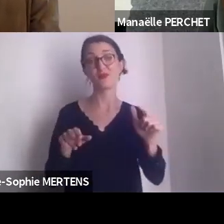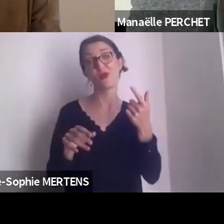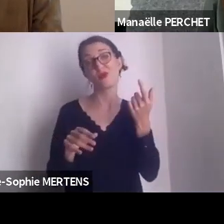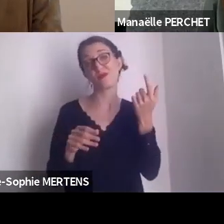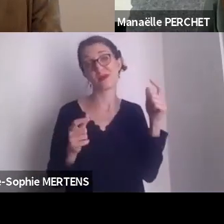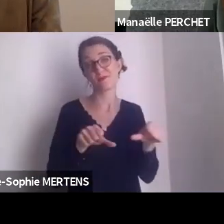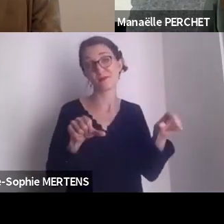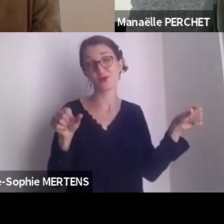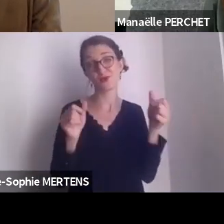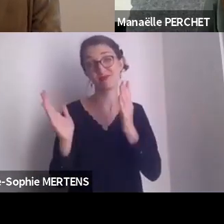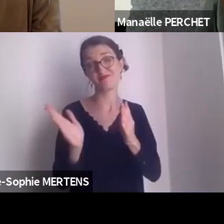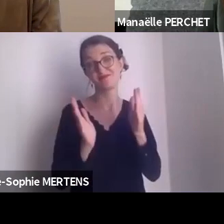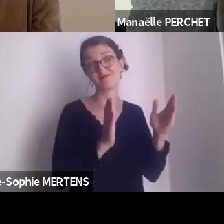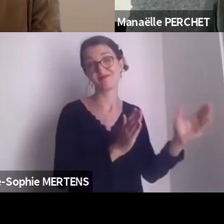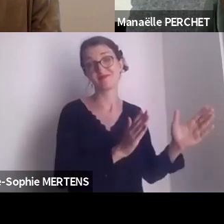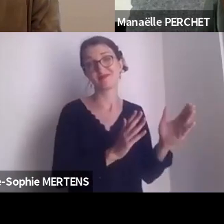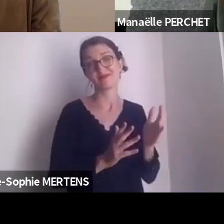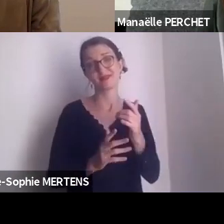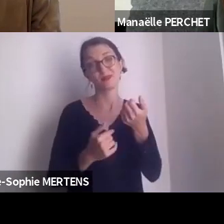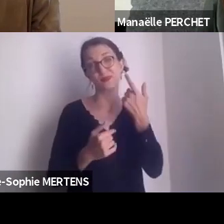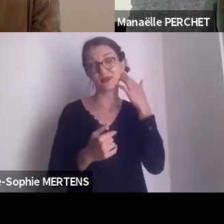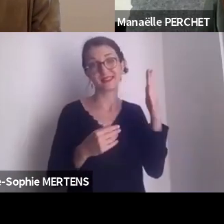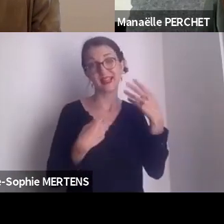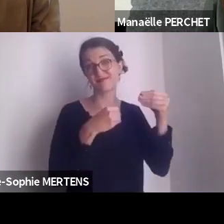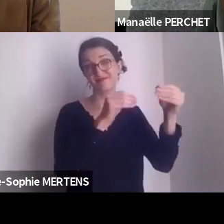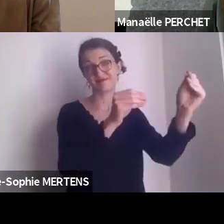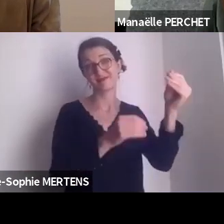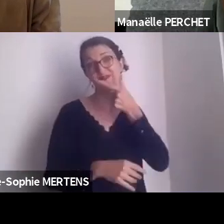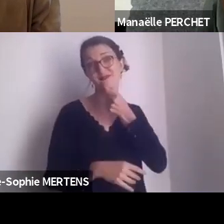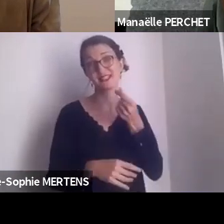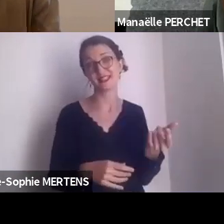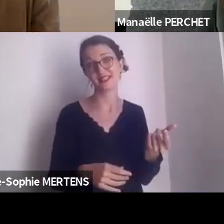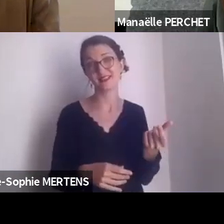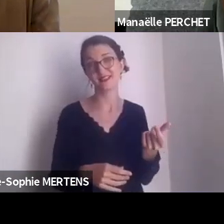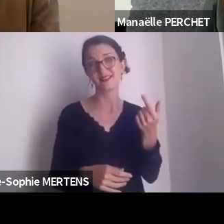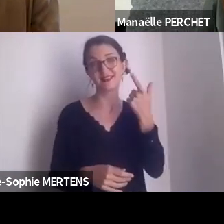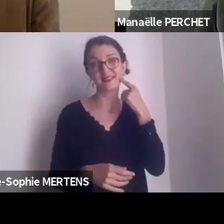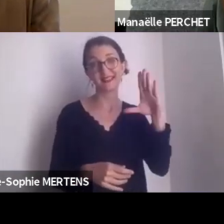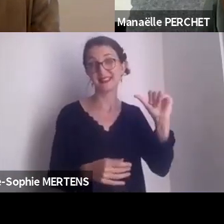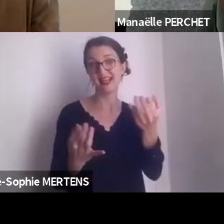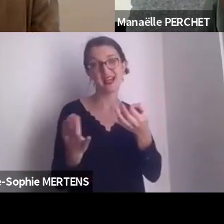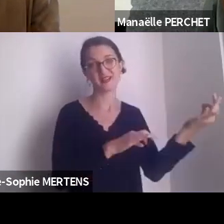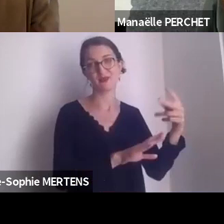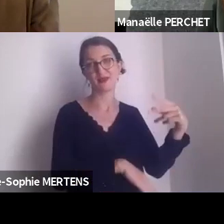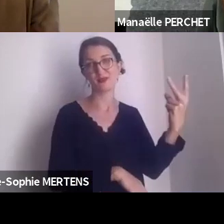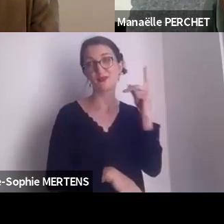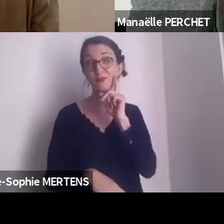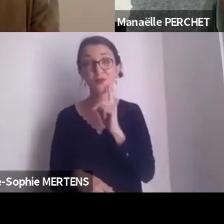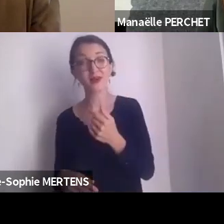régulier. Parce que vendre des choses créatives, etc., en permanence, c'est quand même assez compliqué. Et